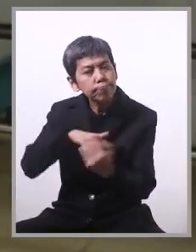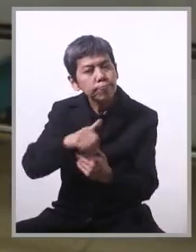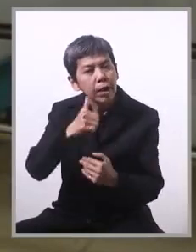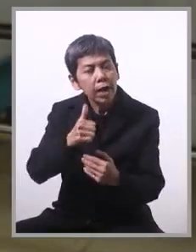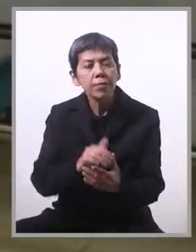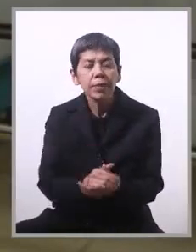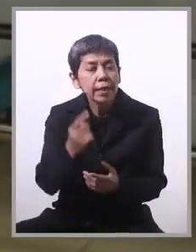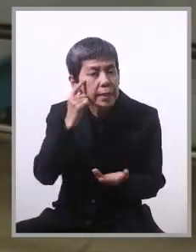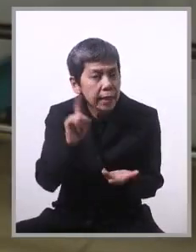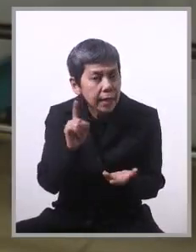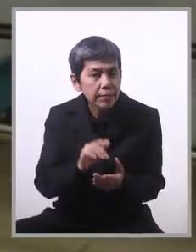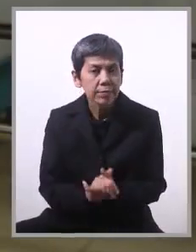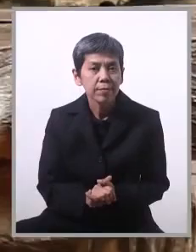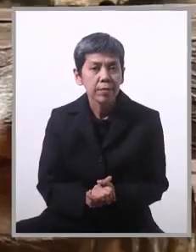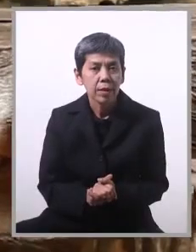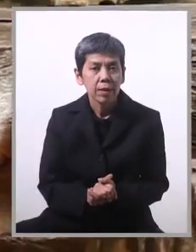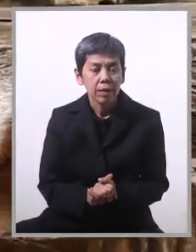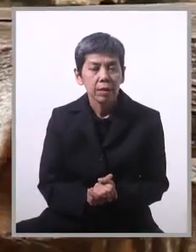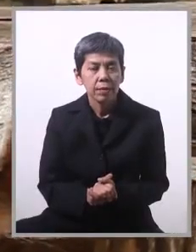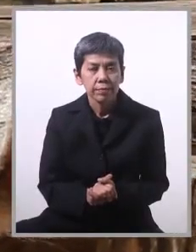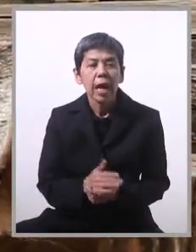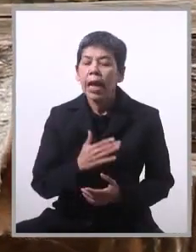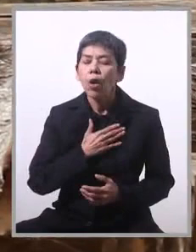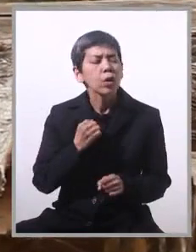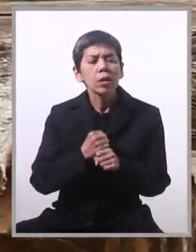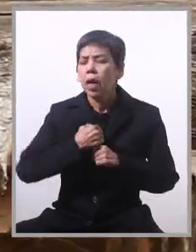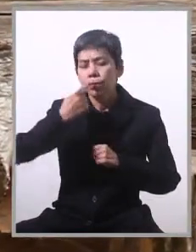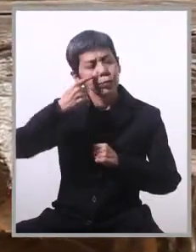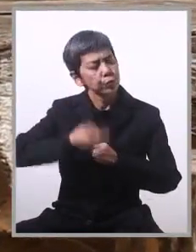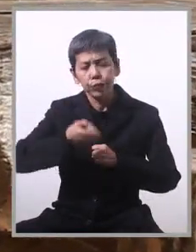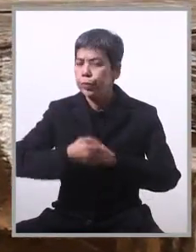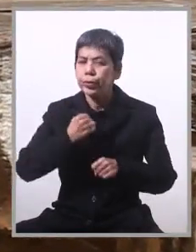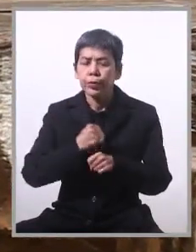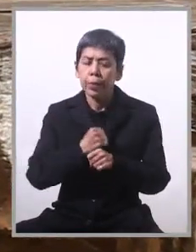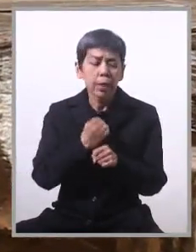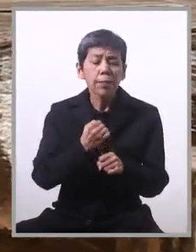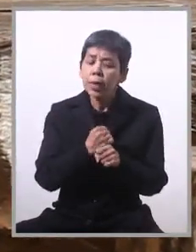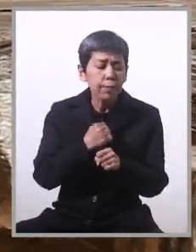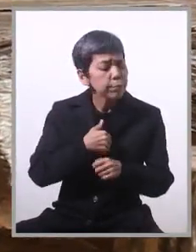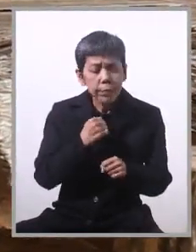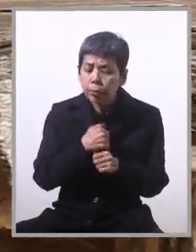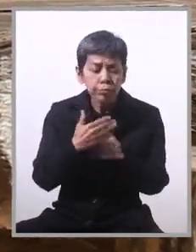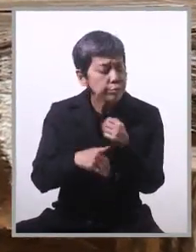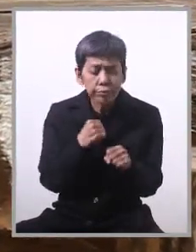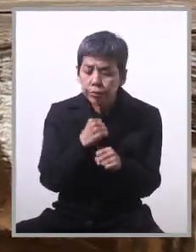ได้มองว่ายังไงคะ ไม่เอาเปรียบเขาเราก็ทำเขาม ีงานเราก็ทำ